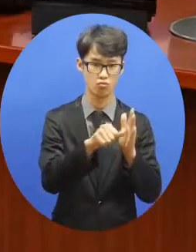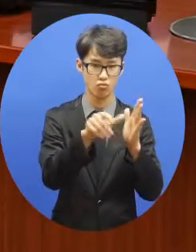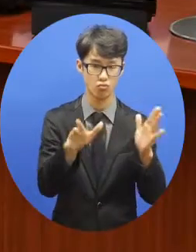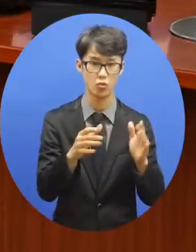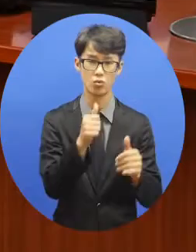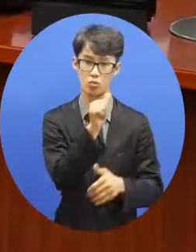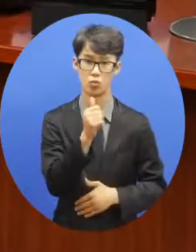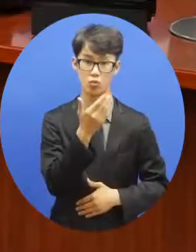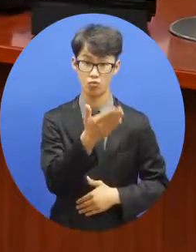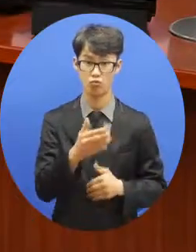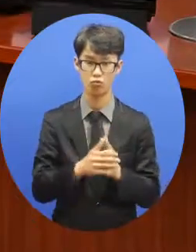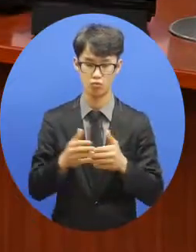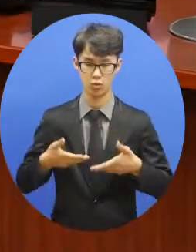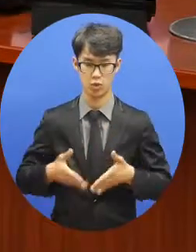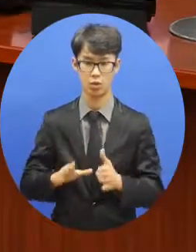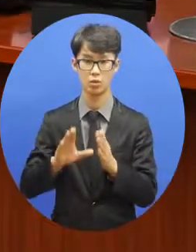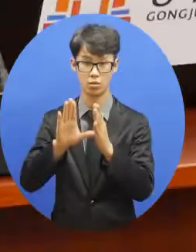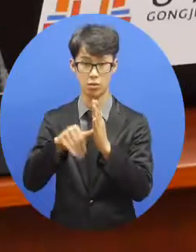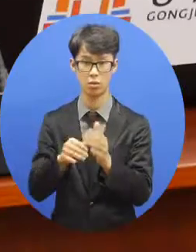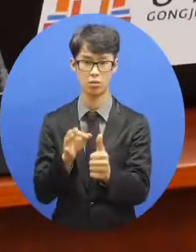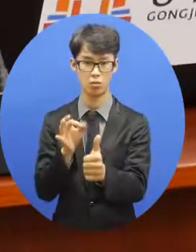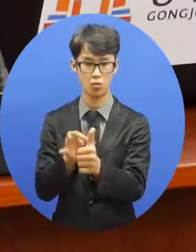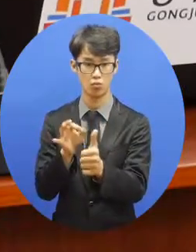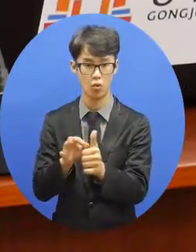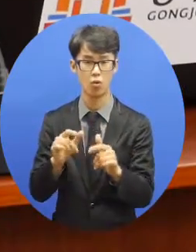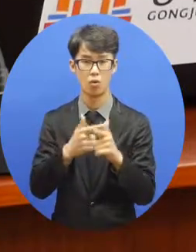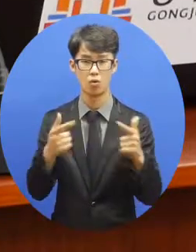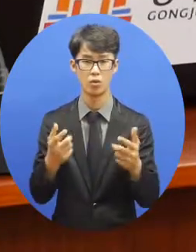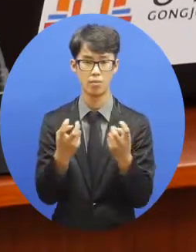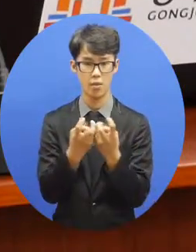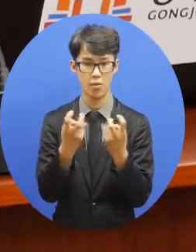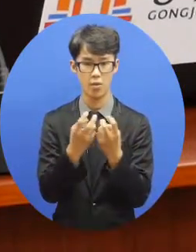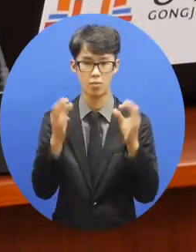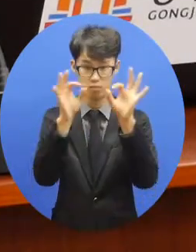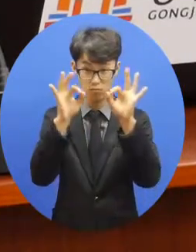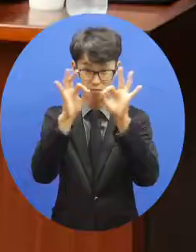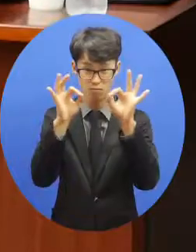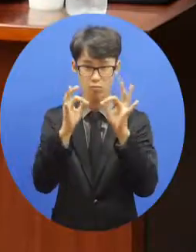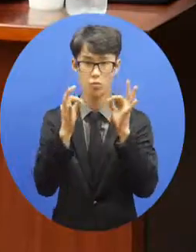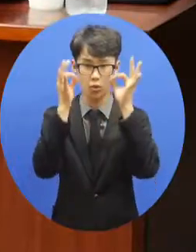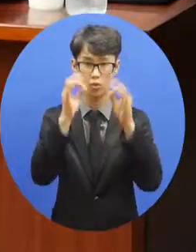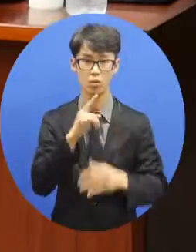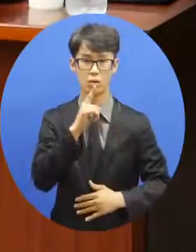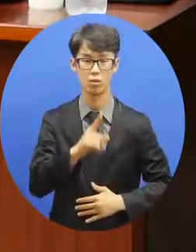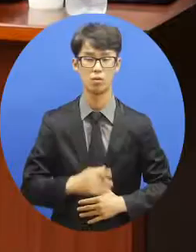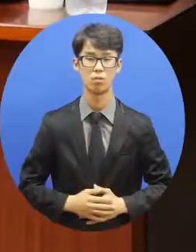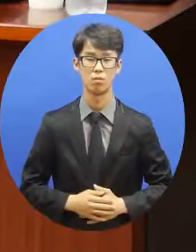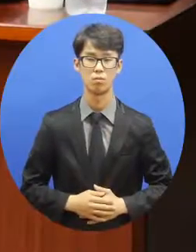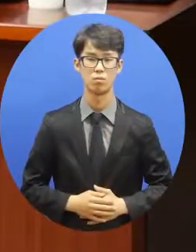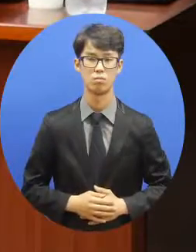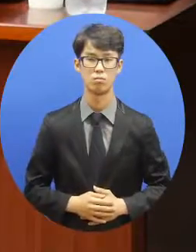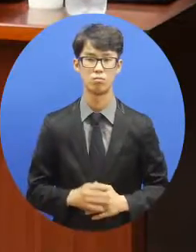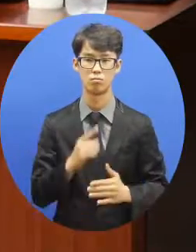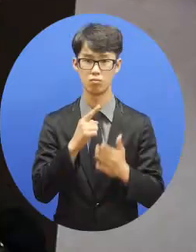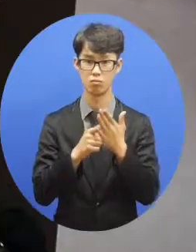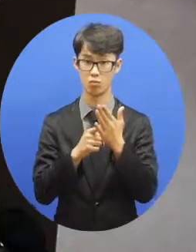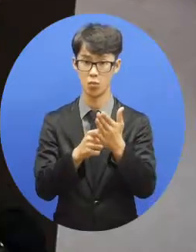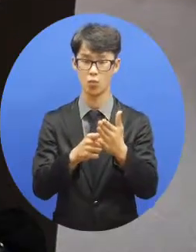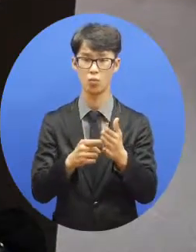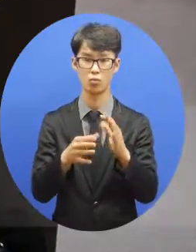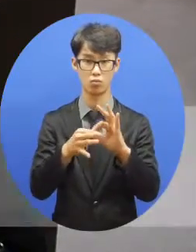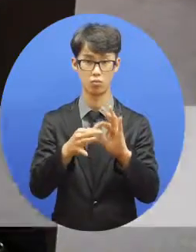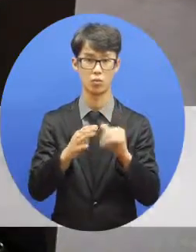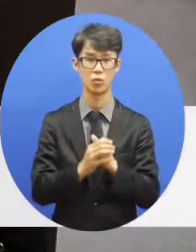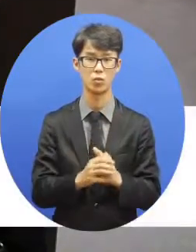유도, 출산 장려금 상향 지원 등으로 시책 추진에 최선을 다하겠다고 밝혔습니다. 이번 보고회를